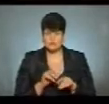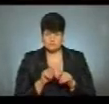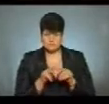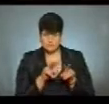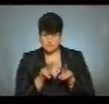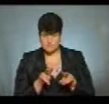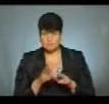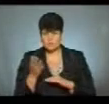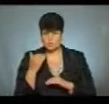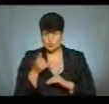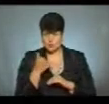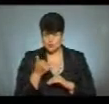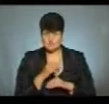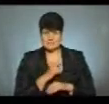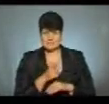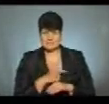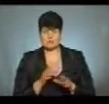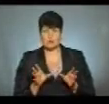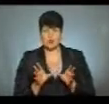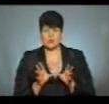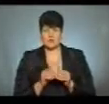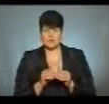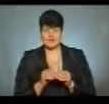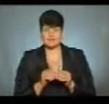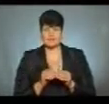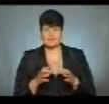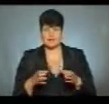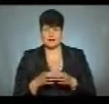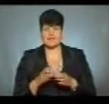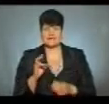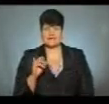року силами творчого об'єднання «Нівроку». І